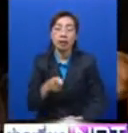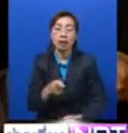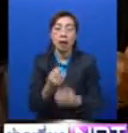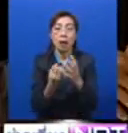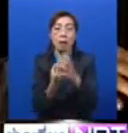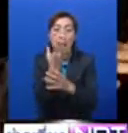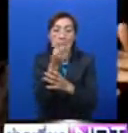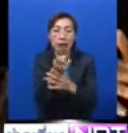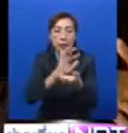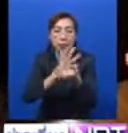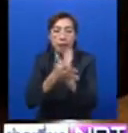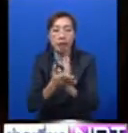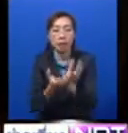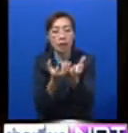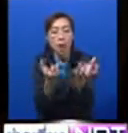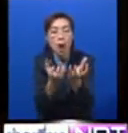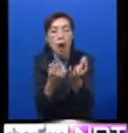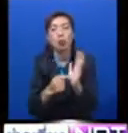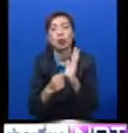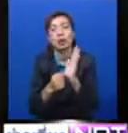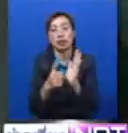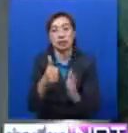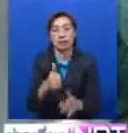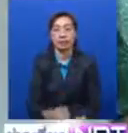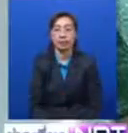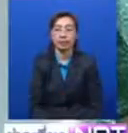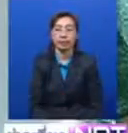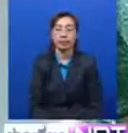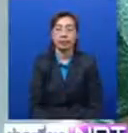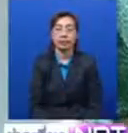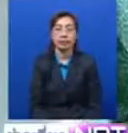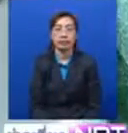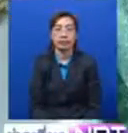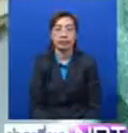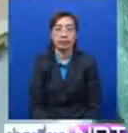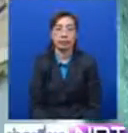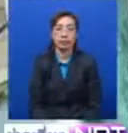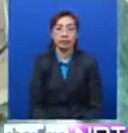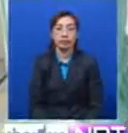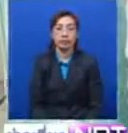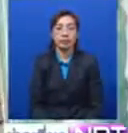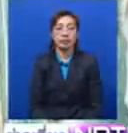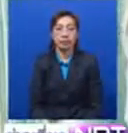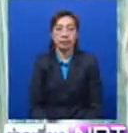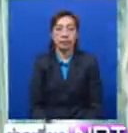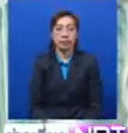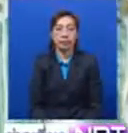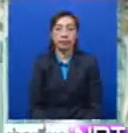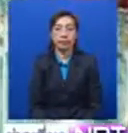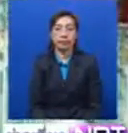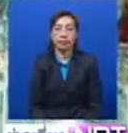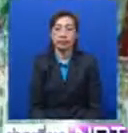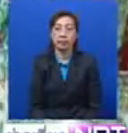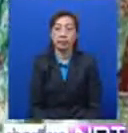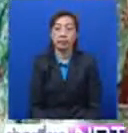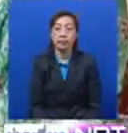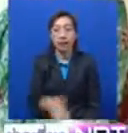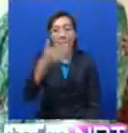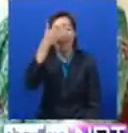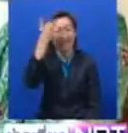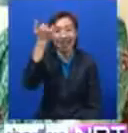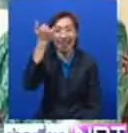าทำเป็นของจำลอง พลาดไม่ ไม่ได้เลยนะ